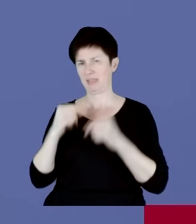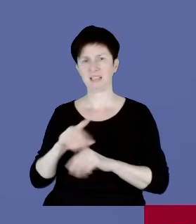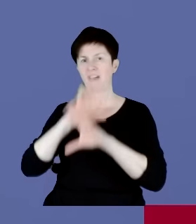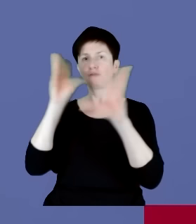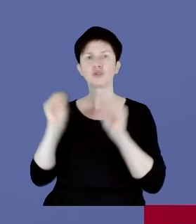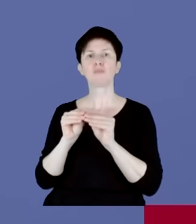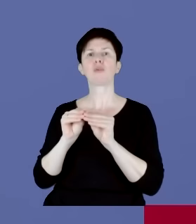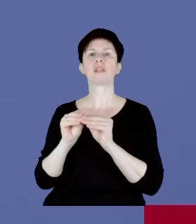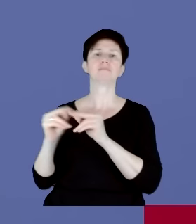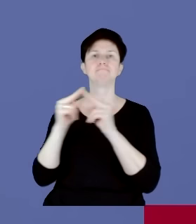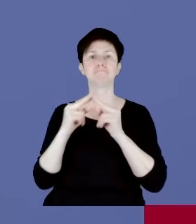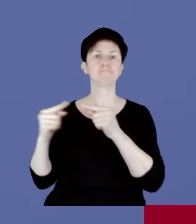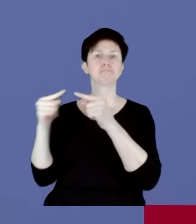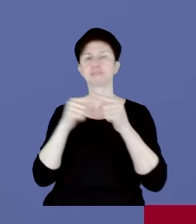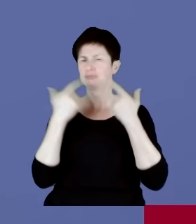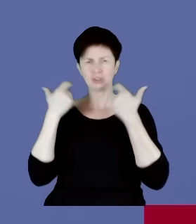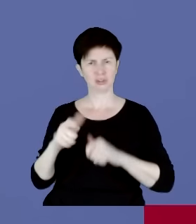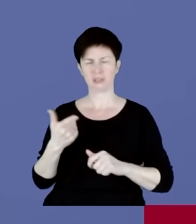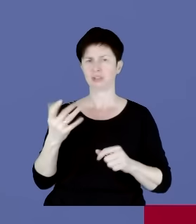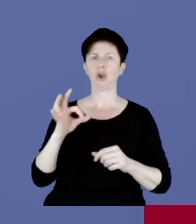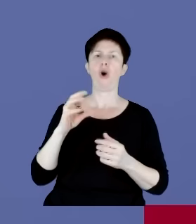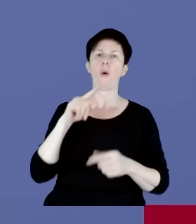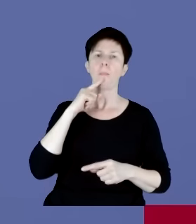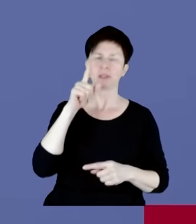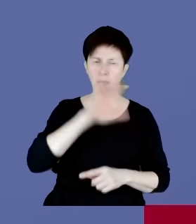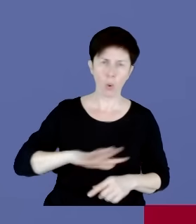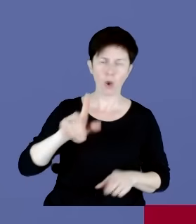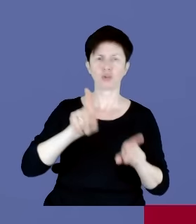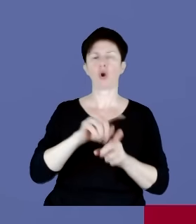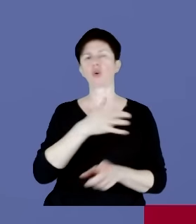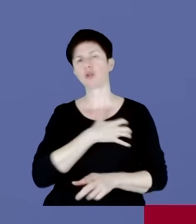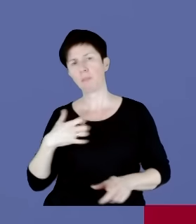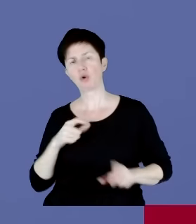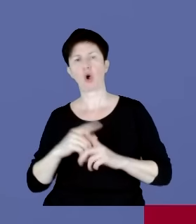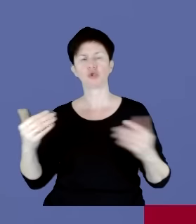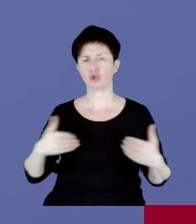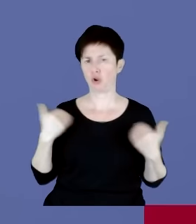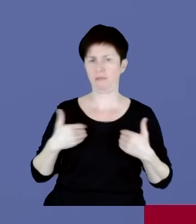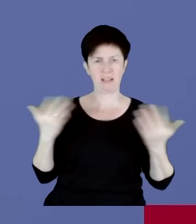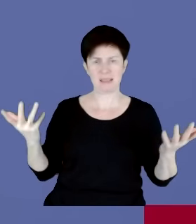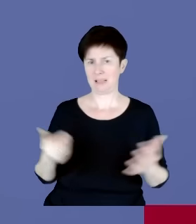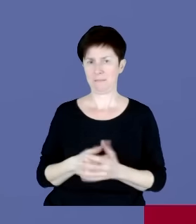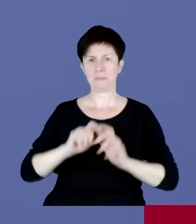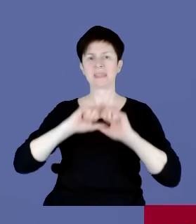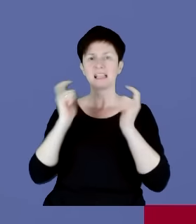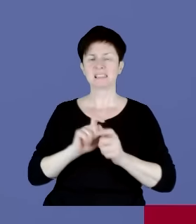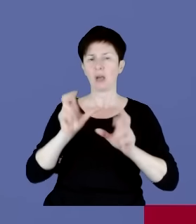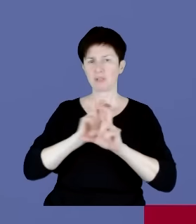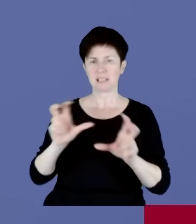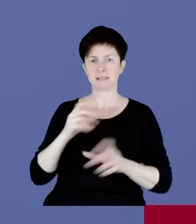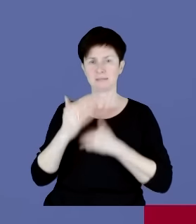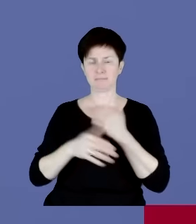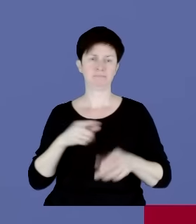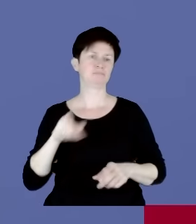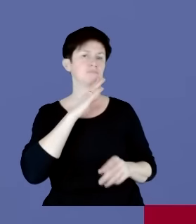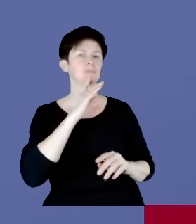w kontekście życia społecznego, gospodarczego, zdrowotnego. Proszę zobaczyć, co się dzieje. Składają tak zwane puste projekty,